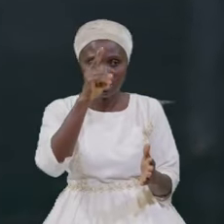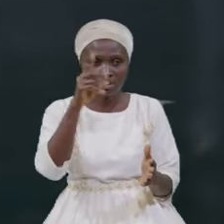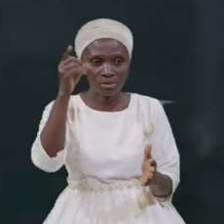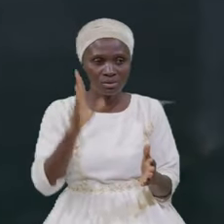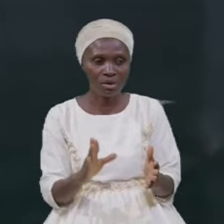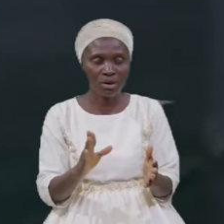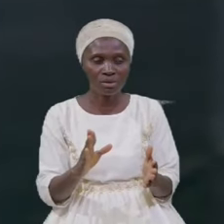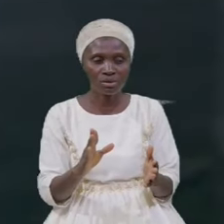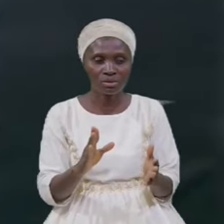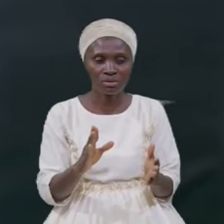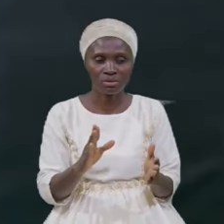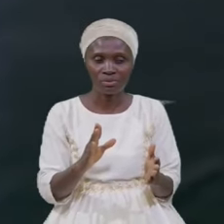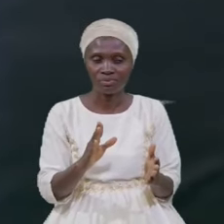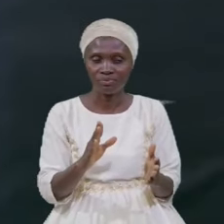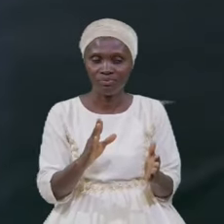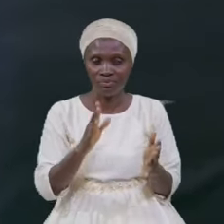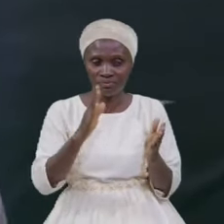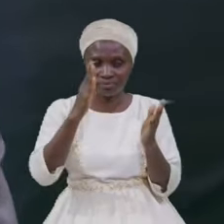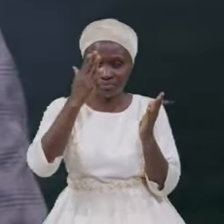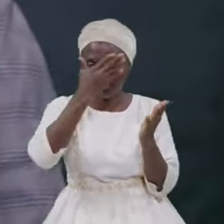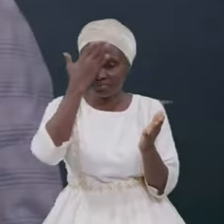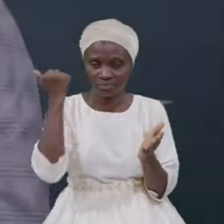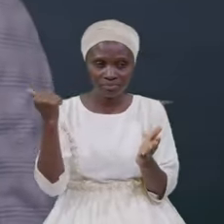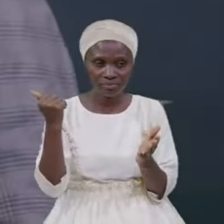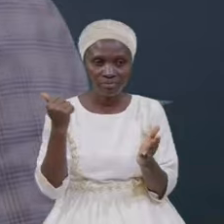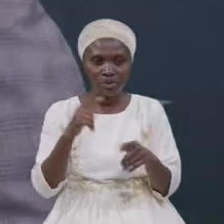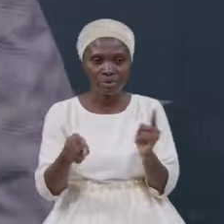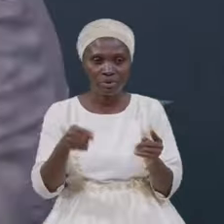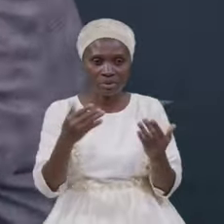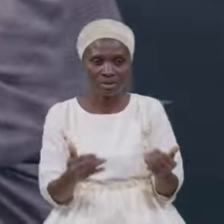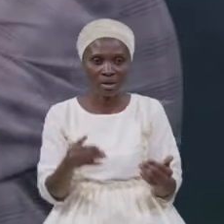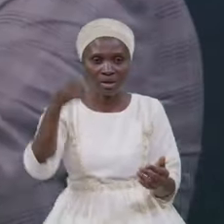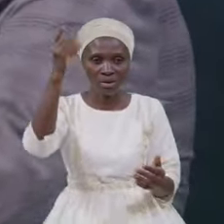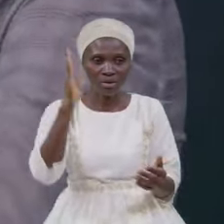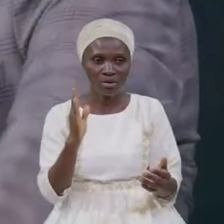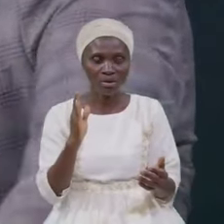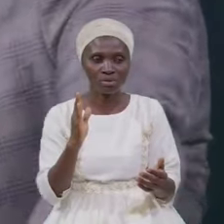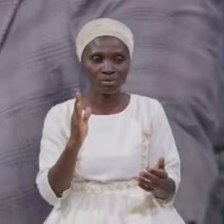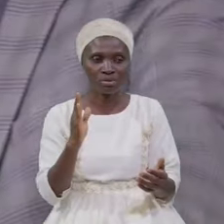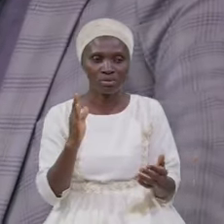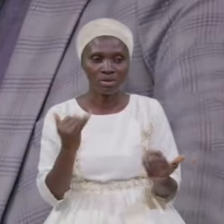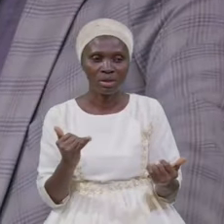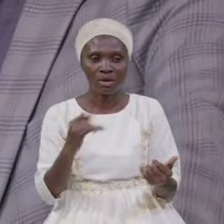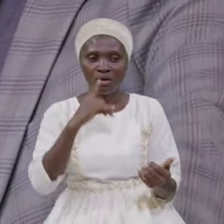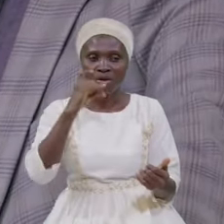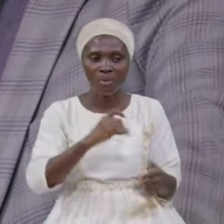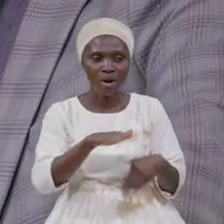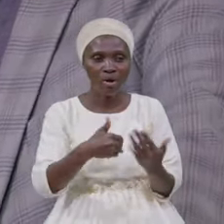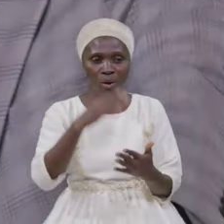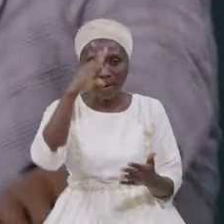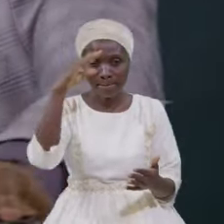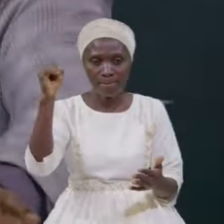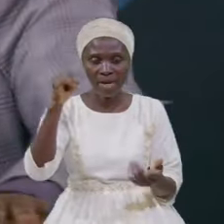lieu, tous les hommes, pas en tout lieu, à se repentir. Il recommande, en ce temps, le jour